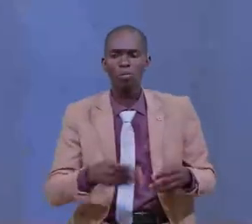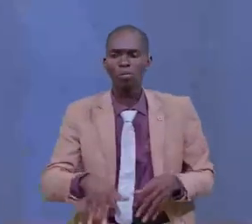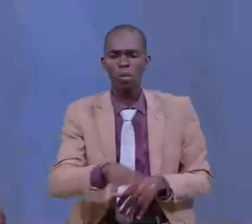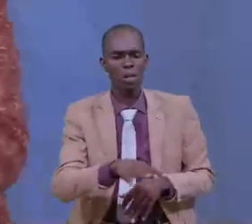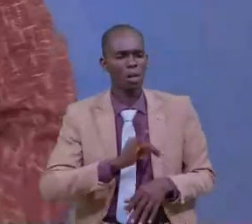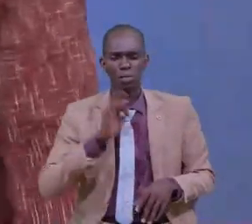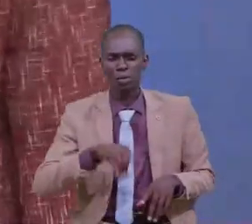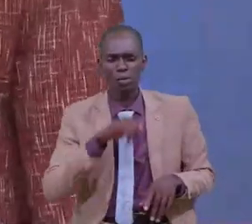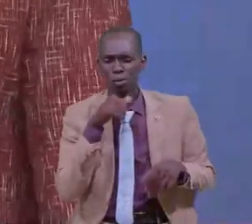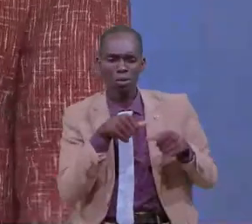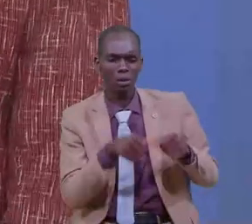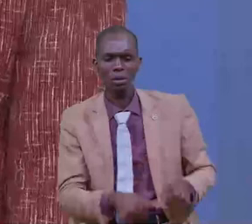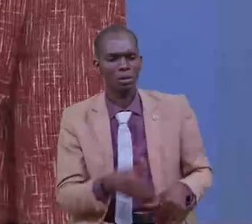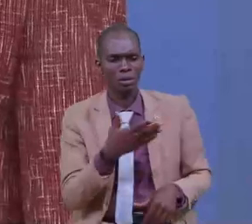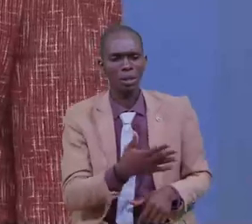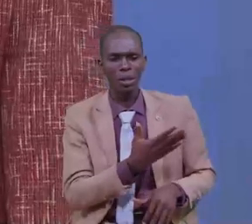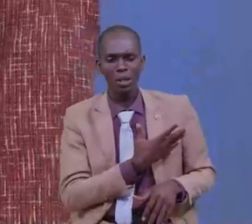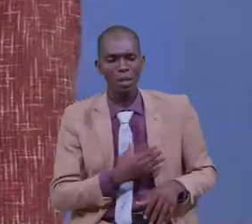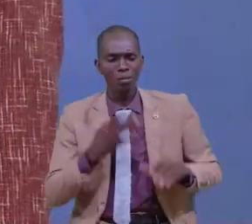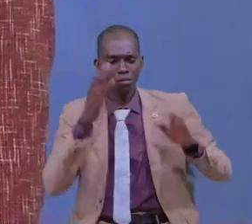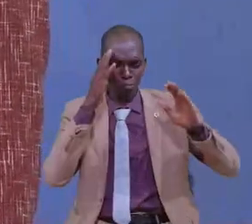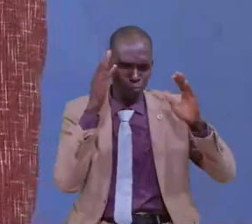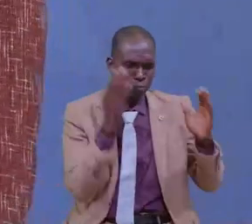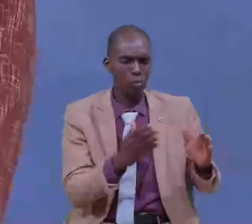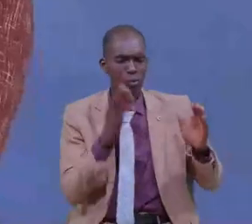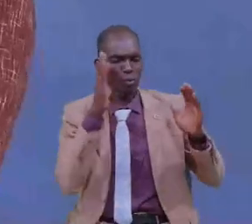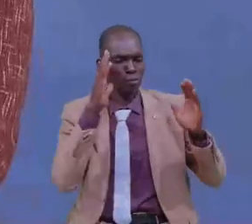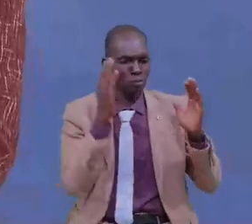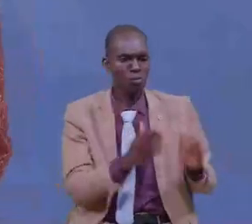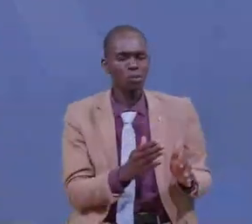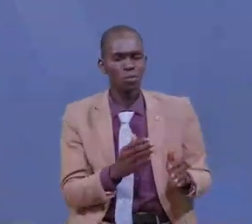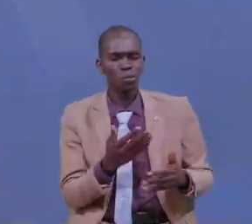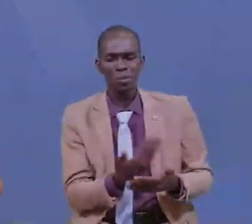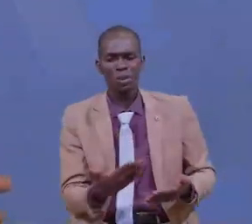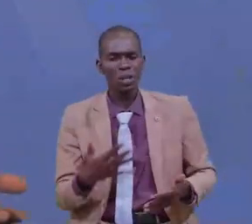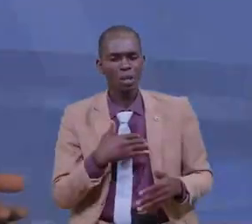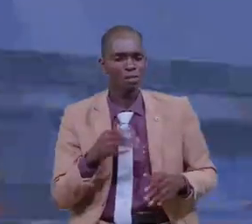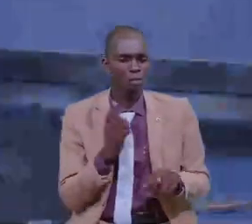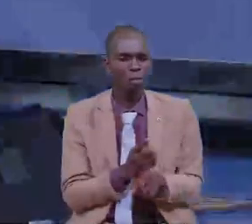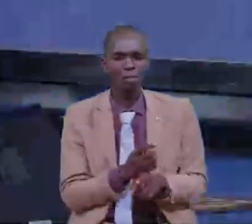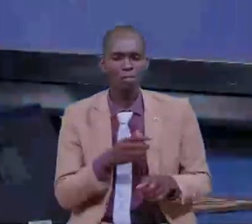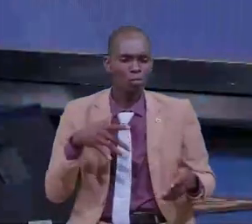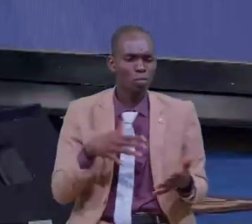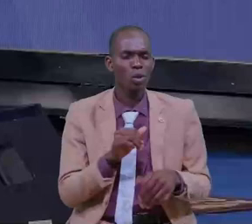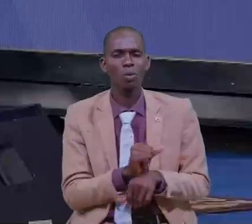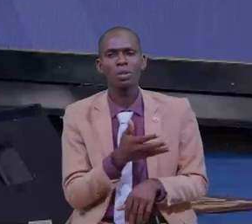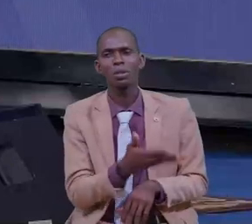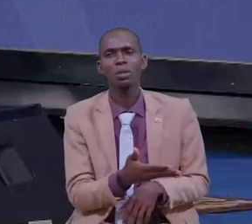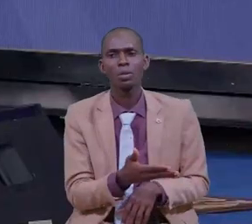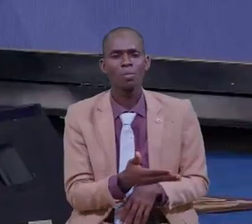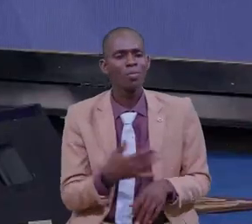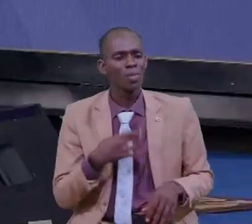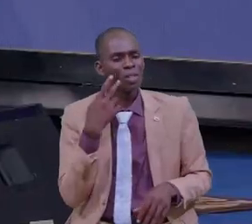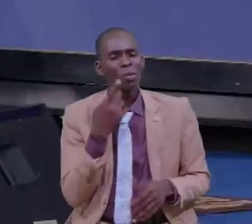rester là. Et je dois être engagé à étudier, à semer, à travailler. Je dois